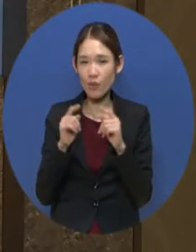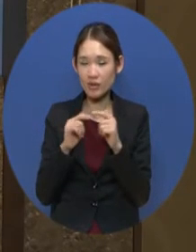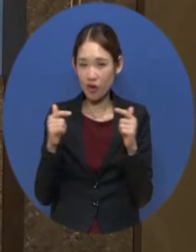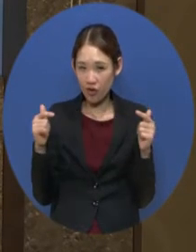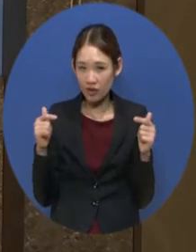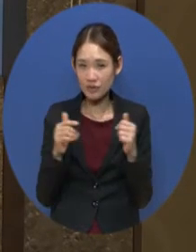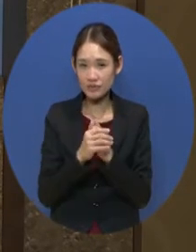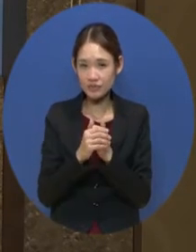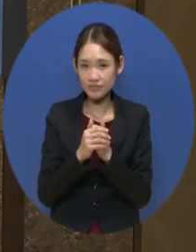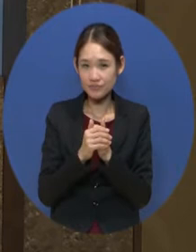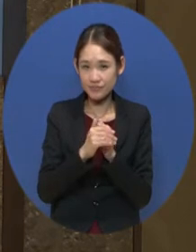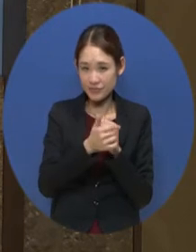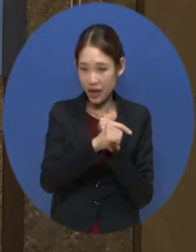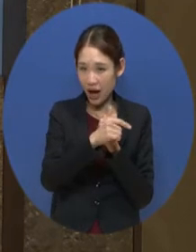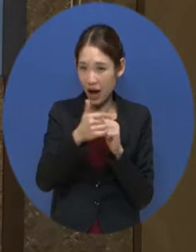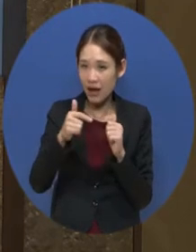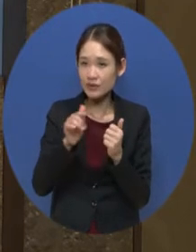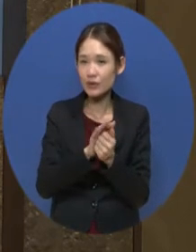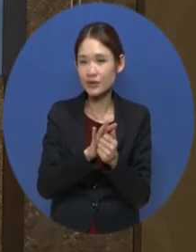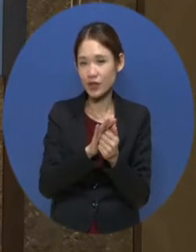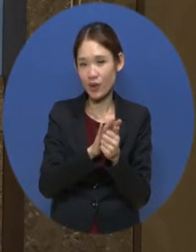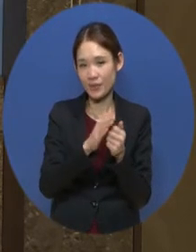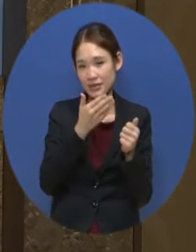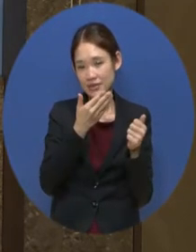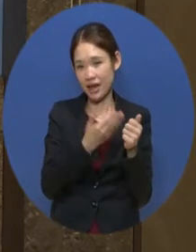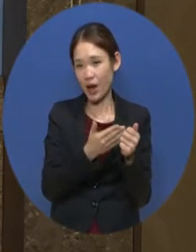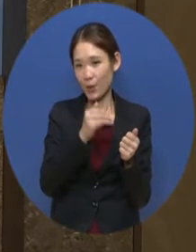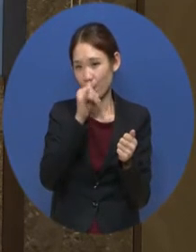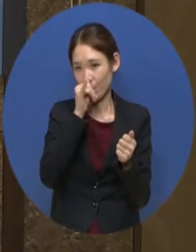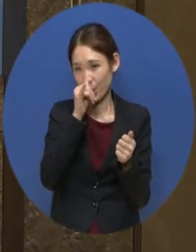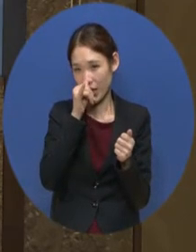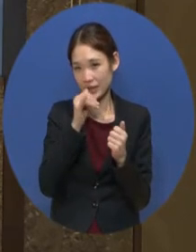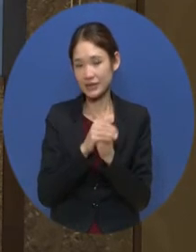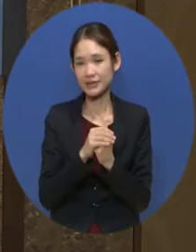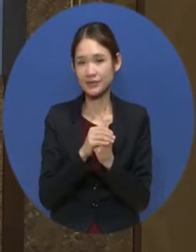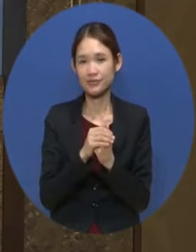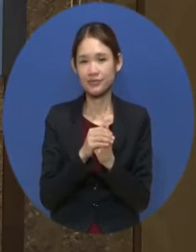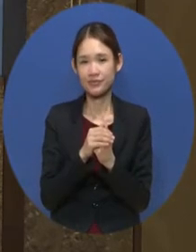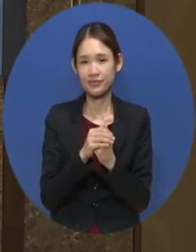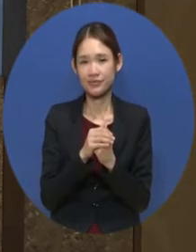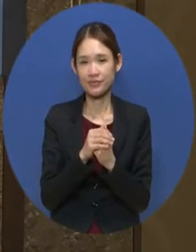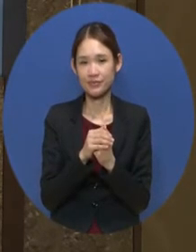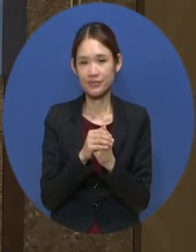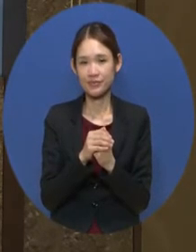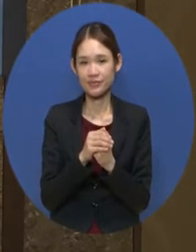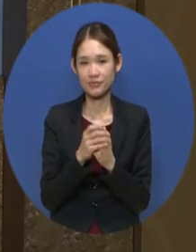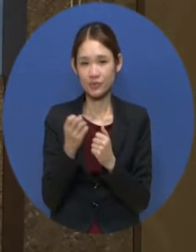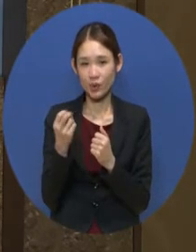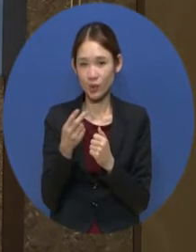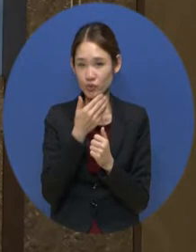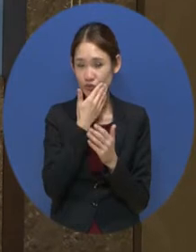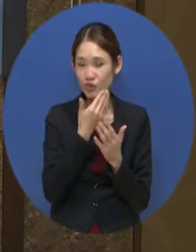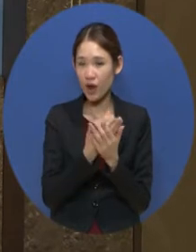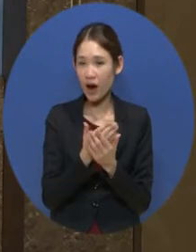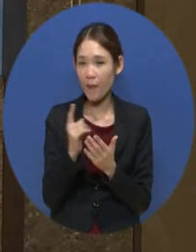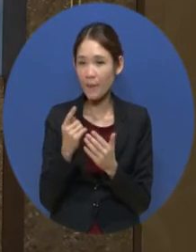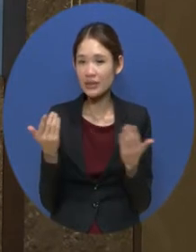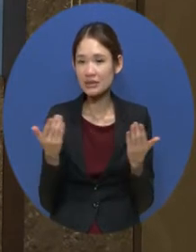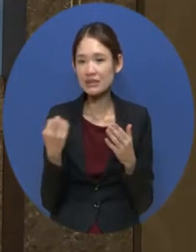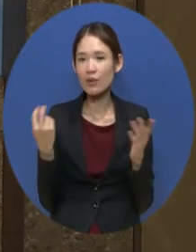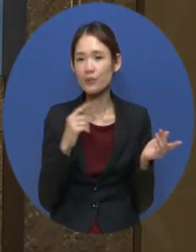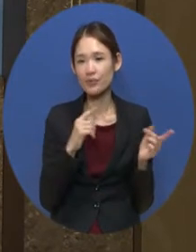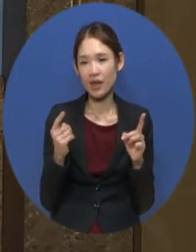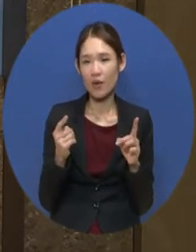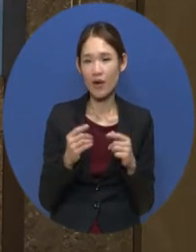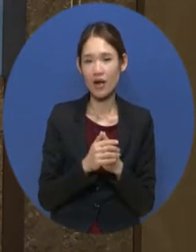것들을 저희가 이제 다각도로 이 서비스를 제공을 하고 있는 분야가 있습니다. 또한 중요한 거는 이제 직업 재활이